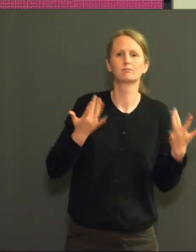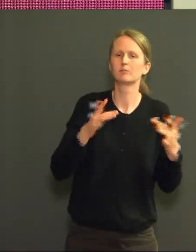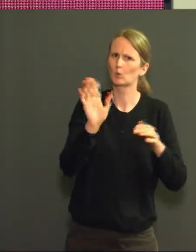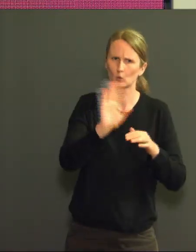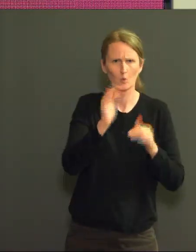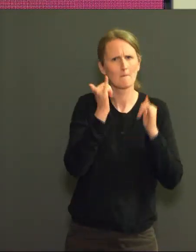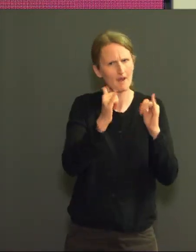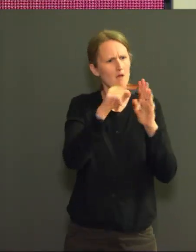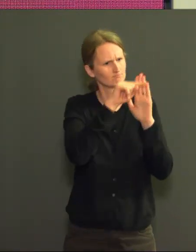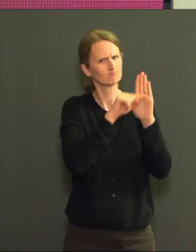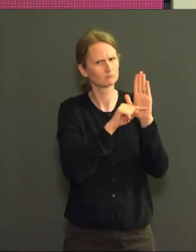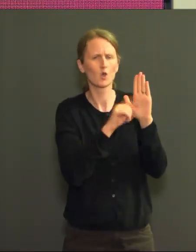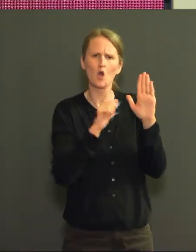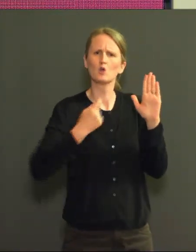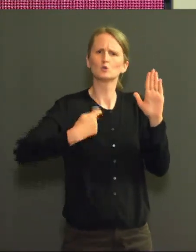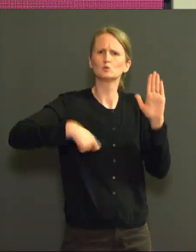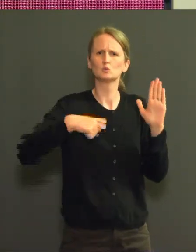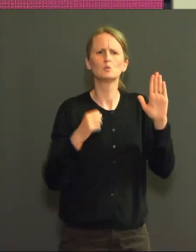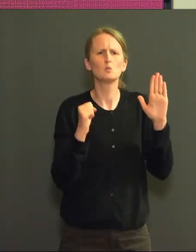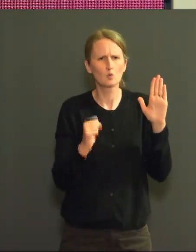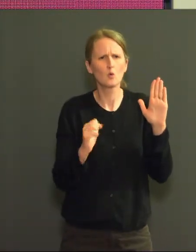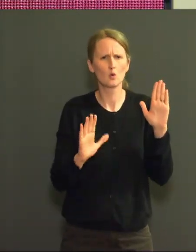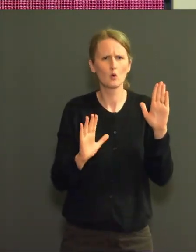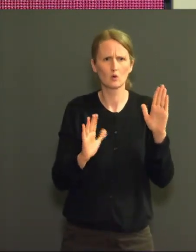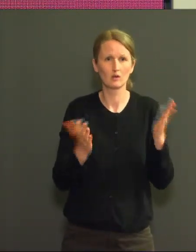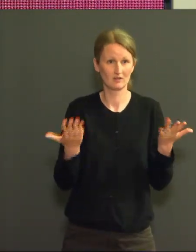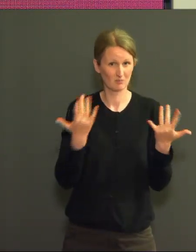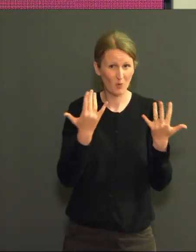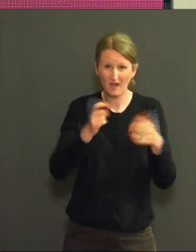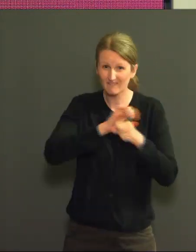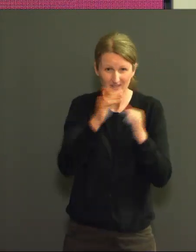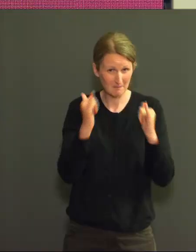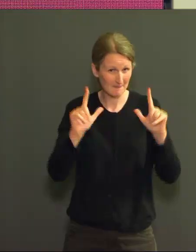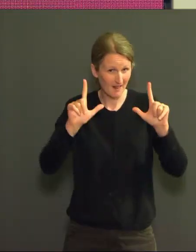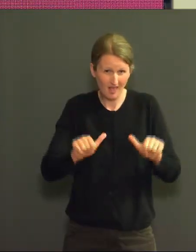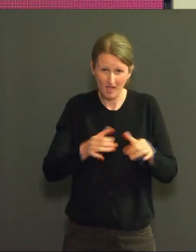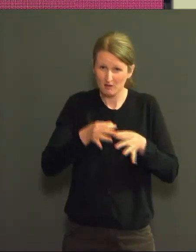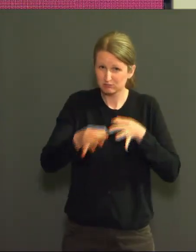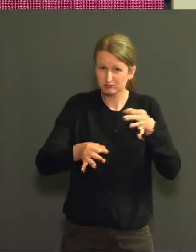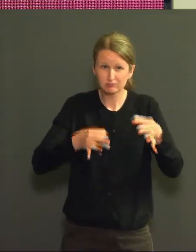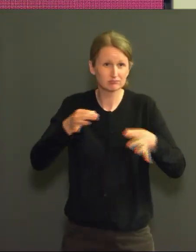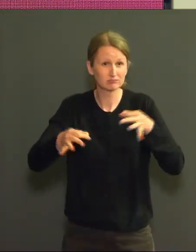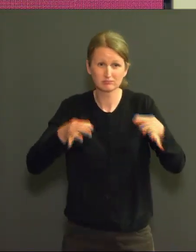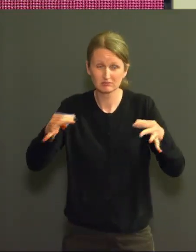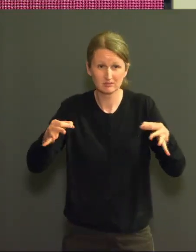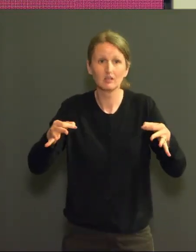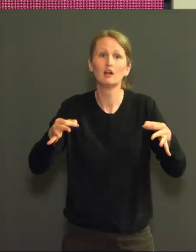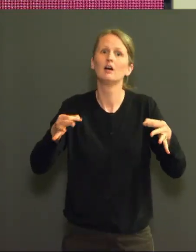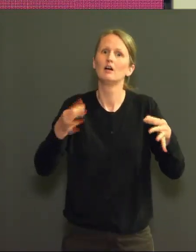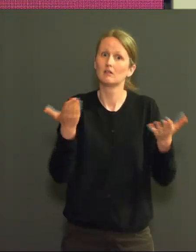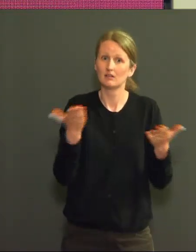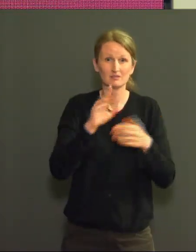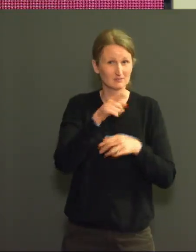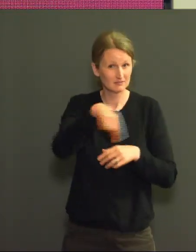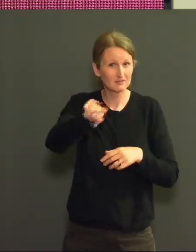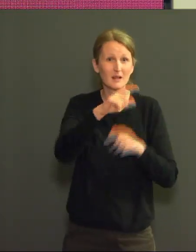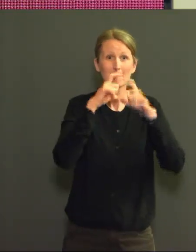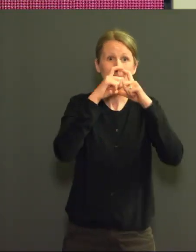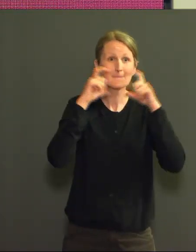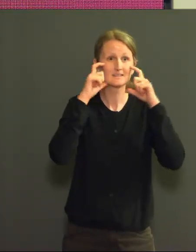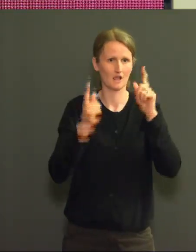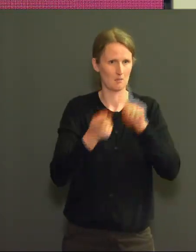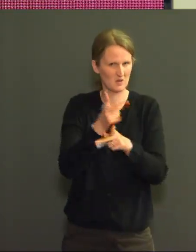disparu. On a encore les masques qui ont leur rôle à jouer, certainement dans certaines circonstances, comme dans les lieux très occupés, dans des magasins, dans les transports en commun,